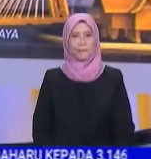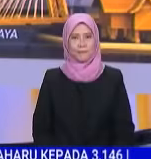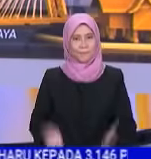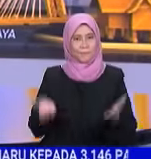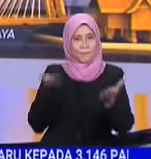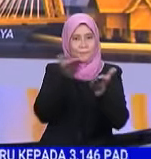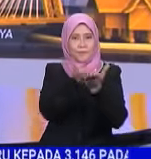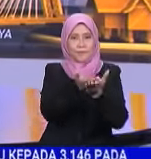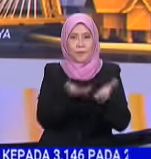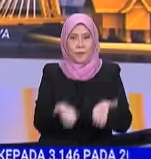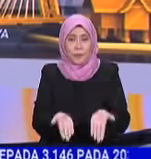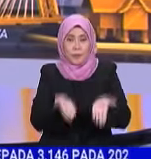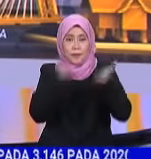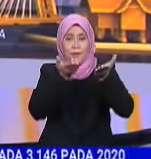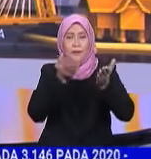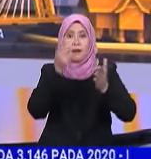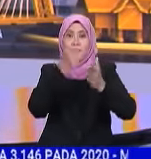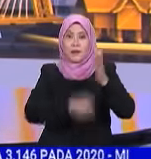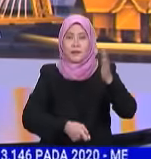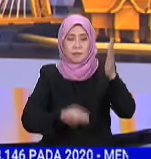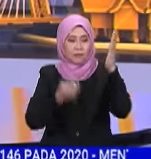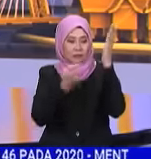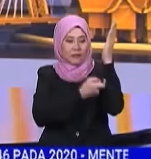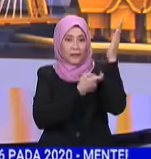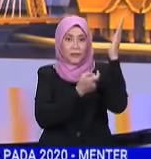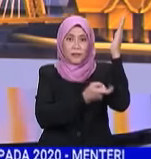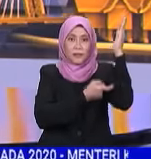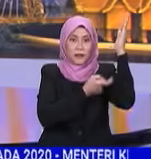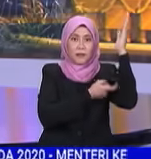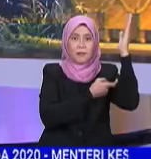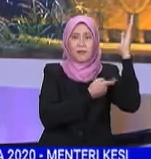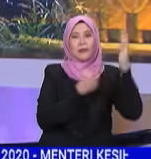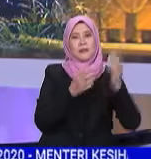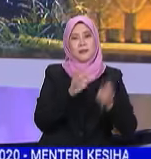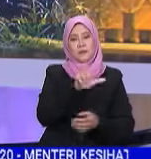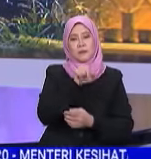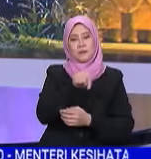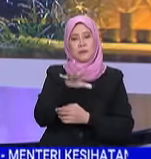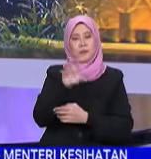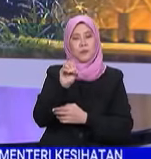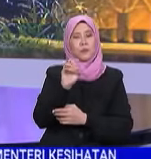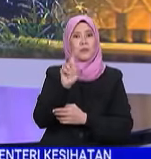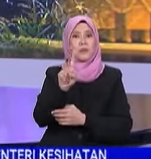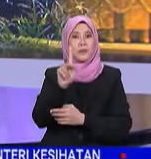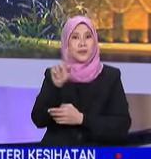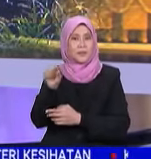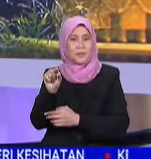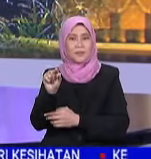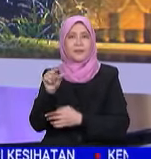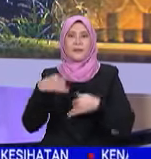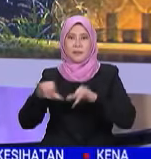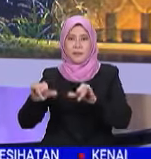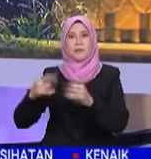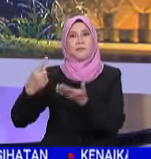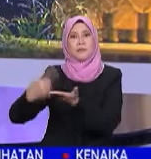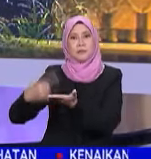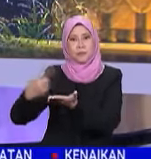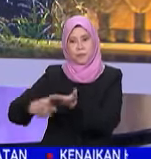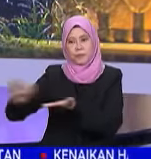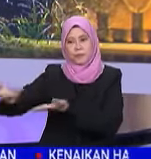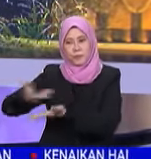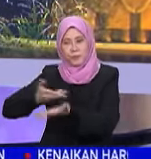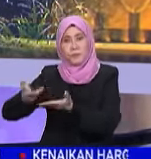cadangan menaikkan harga lantai getah sekerap kepada rm3.50 sekg masih di peringkat perbincangan